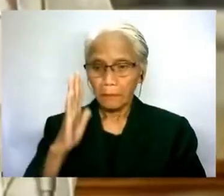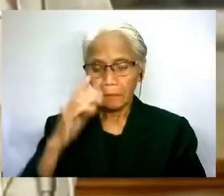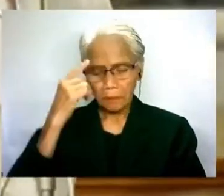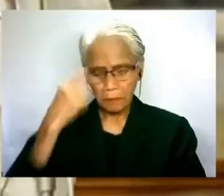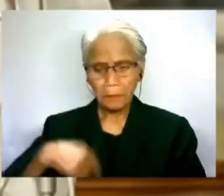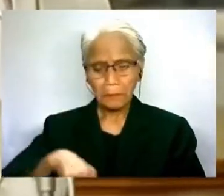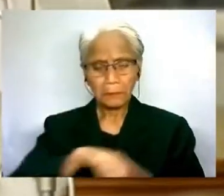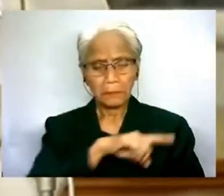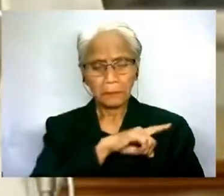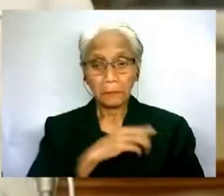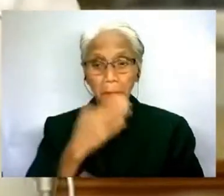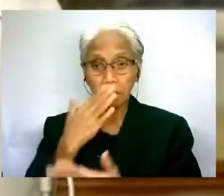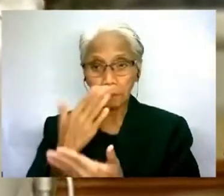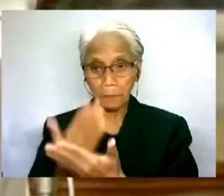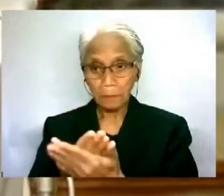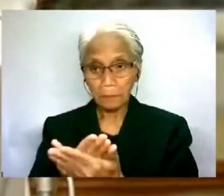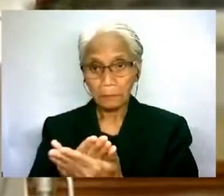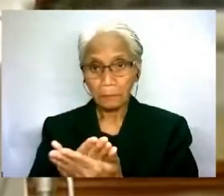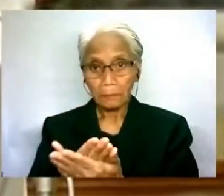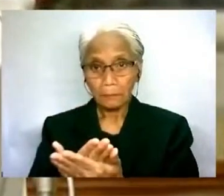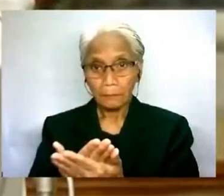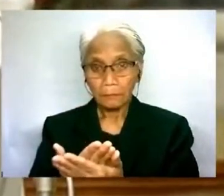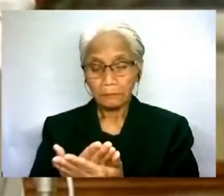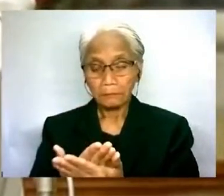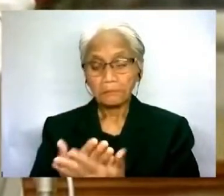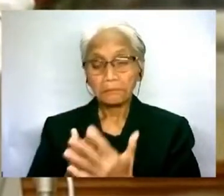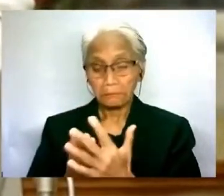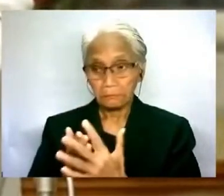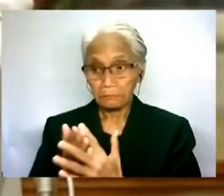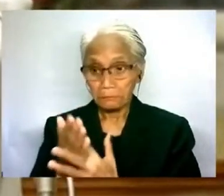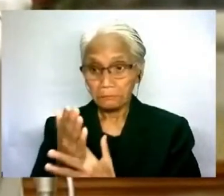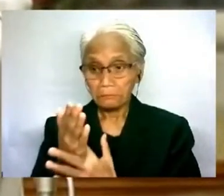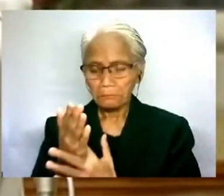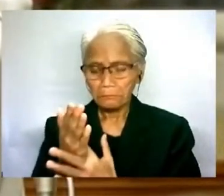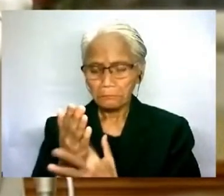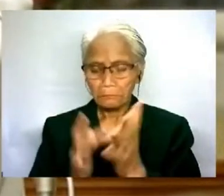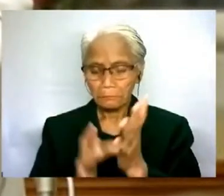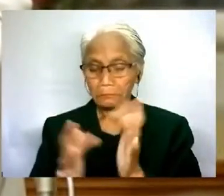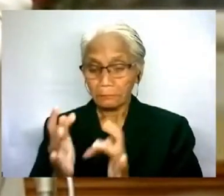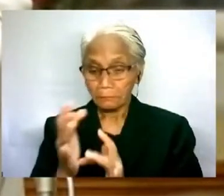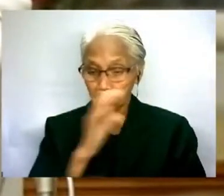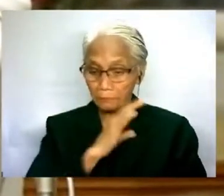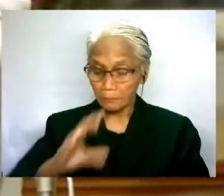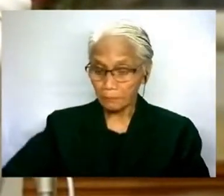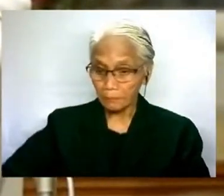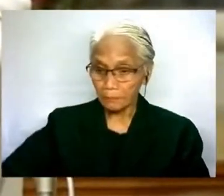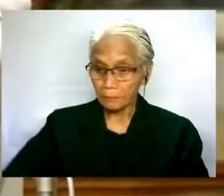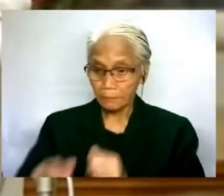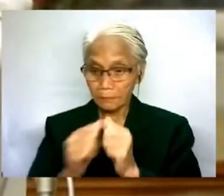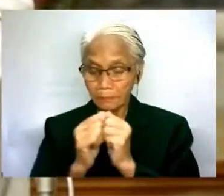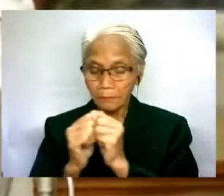kabutihan. Sa pamamagitan ni Jesucristo, kasama ng Espiritu